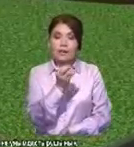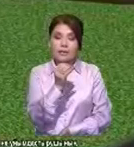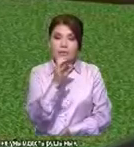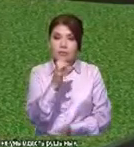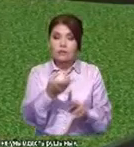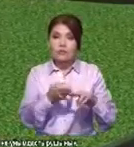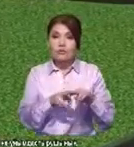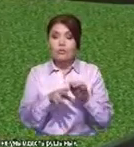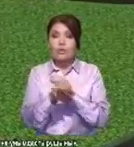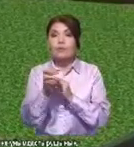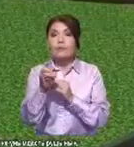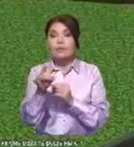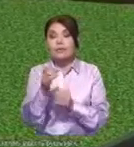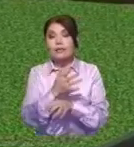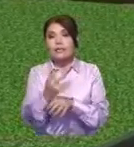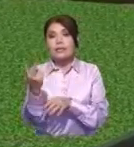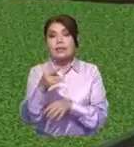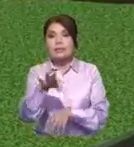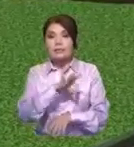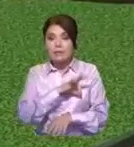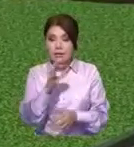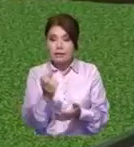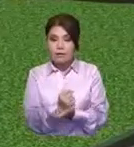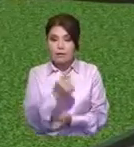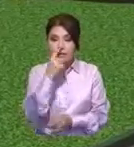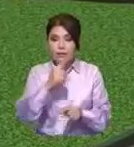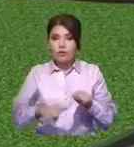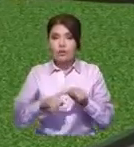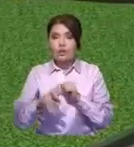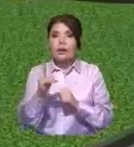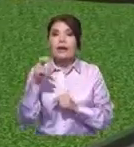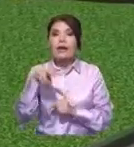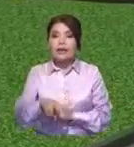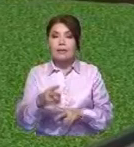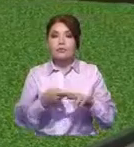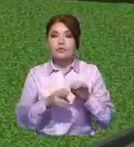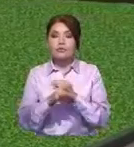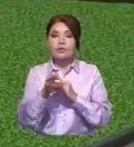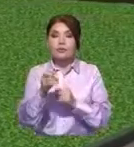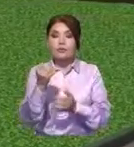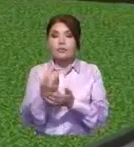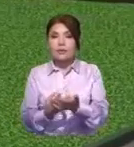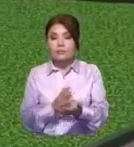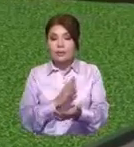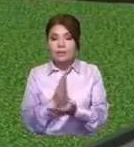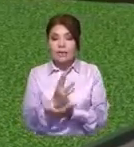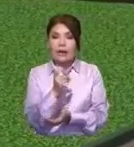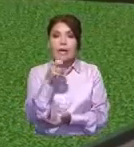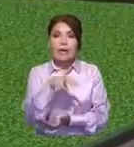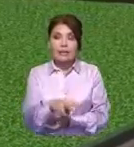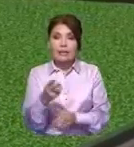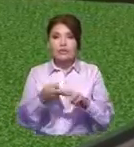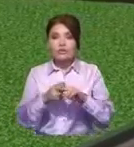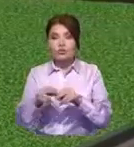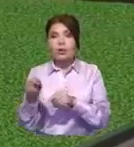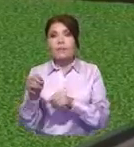ағымдағы ойын бойынша екінші медаль. Жақында ол КЛ 2 санатында күміс жүлде қанжығылады. Сондай-ақ КЛ 3 санатында